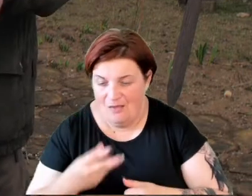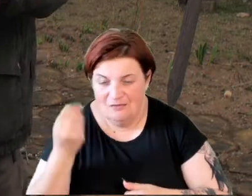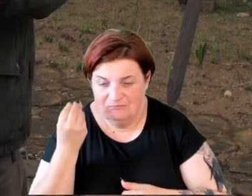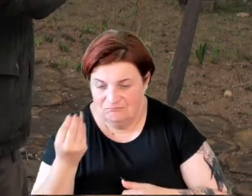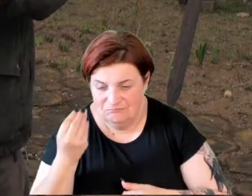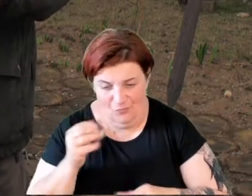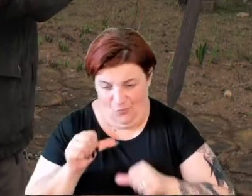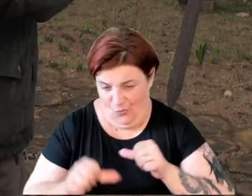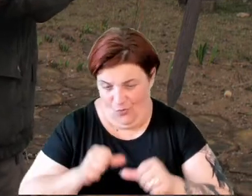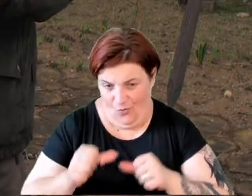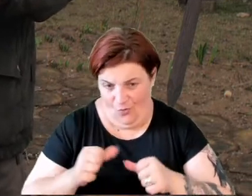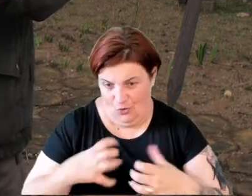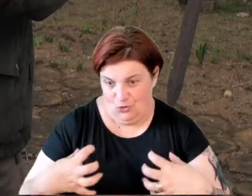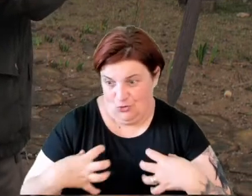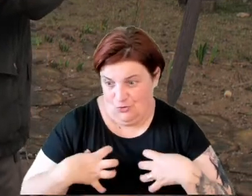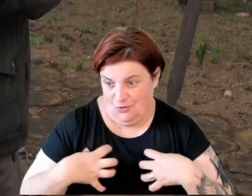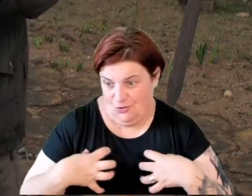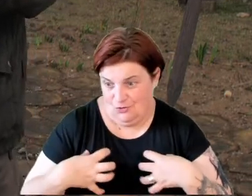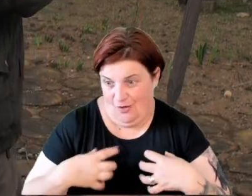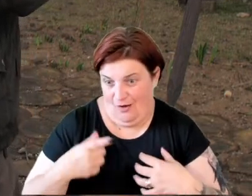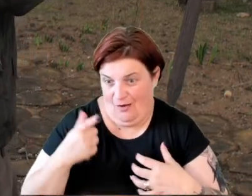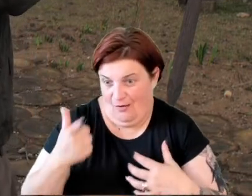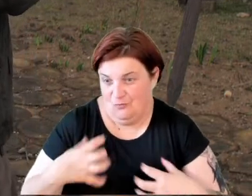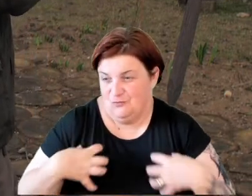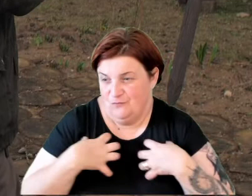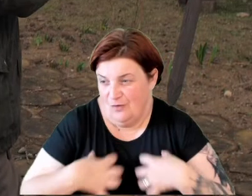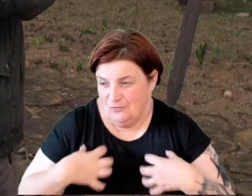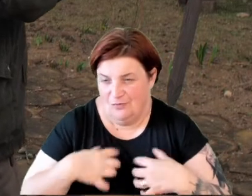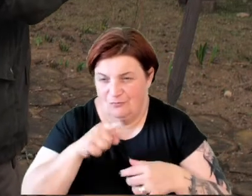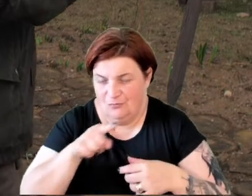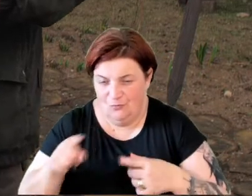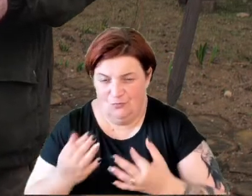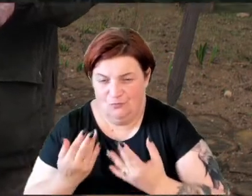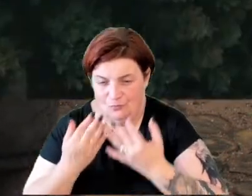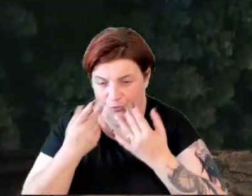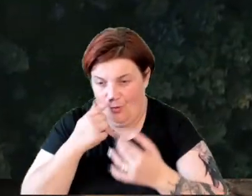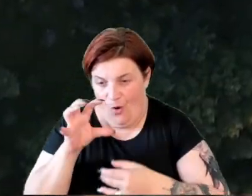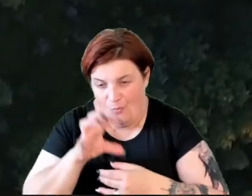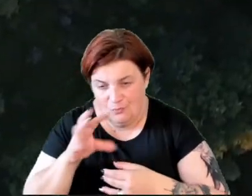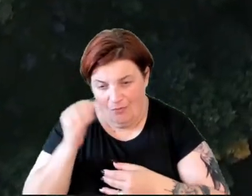Budząca się do życia przyroda daje nam mnóstwo radości, a dzięki jej obserwowaniu możemy się wiele nauczyć.